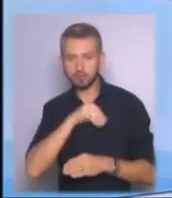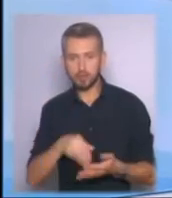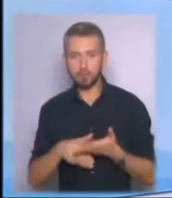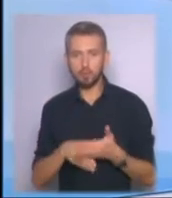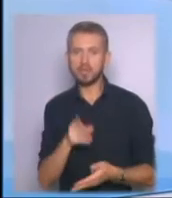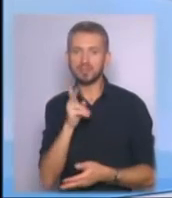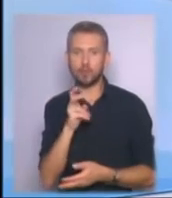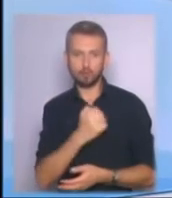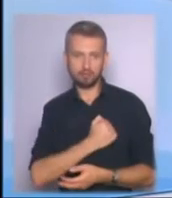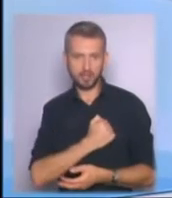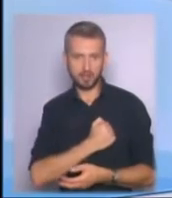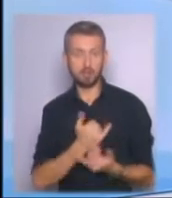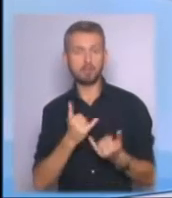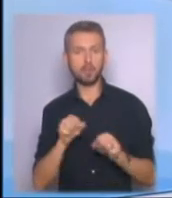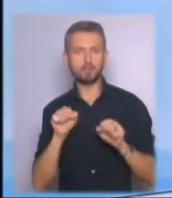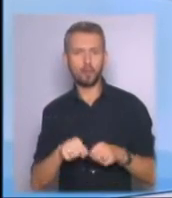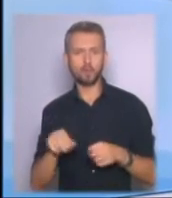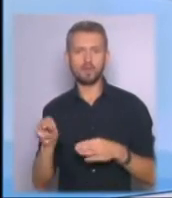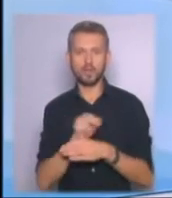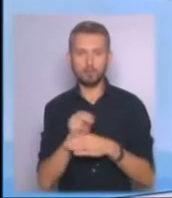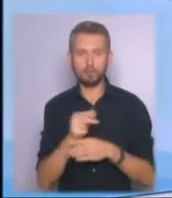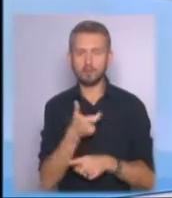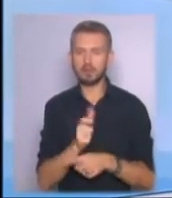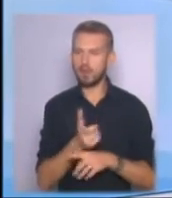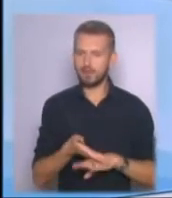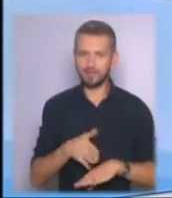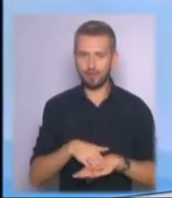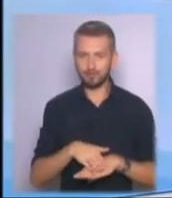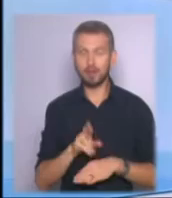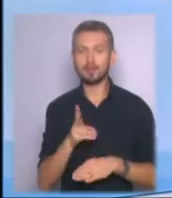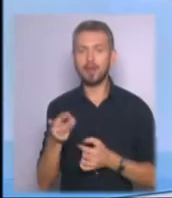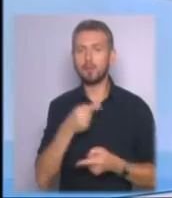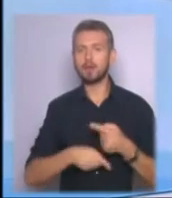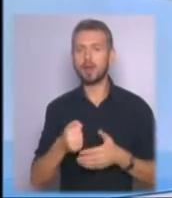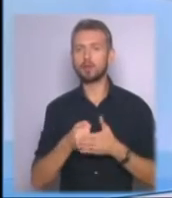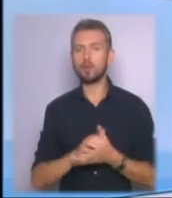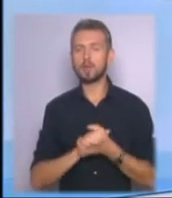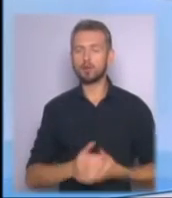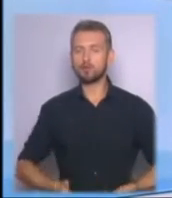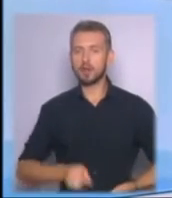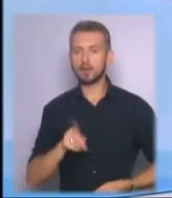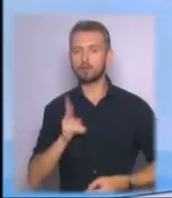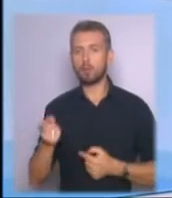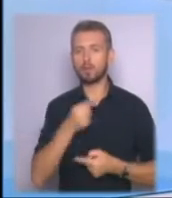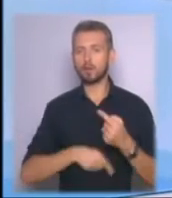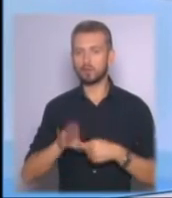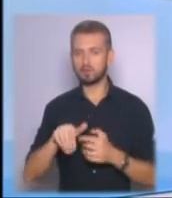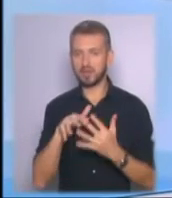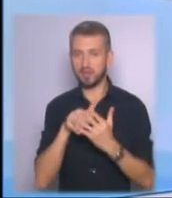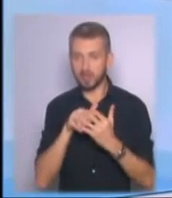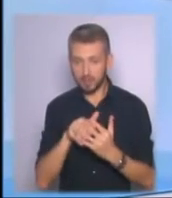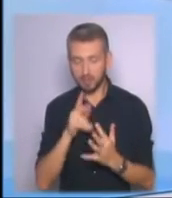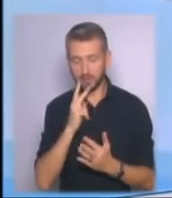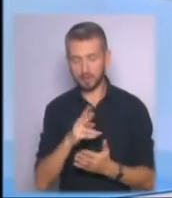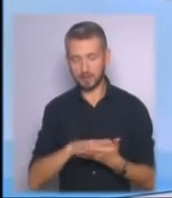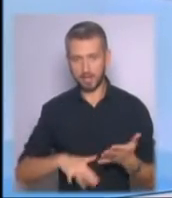200 бійців, тепер зможуть відновлювати і найтяжчих. Як повертають до мирного життя тих, хто повернувся з фронту, бачила Наталія